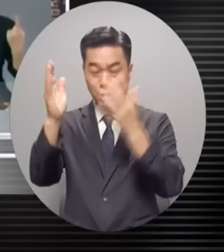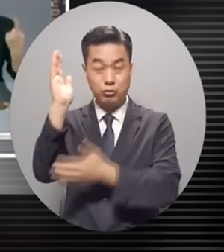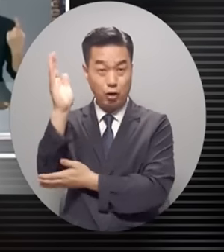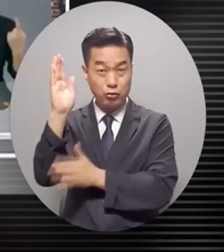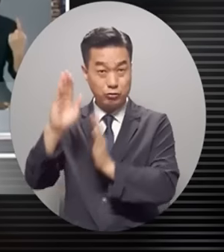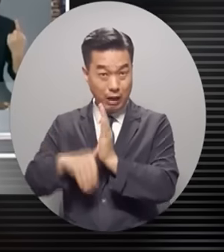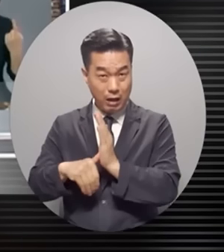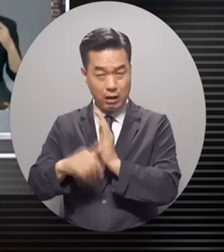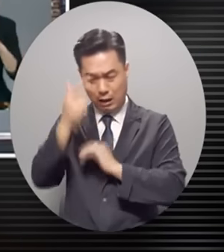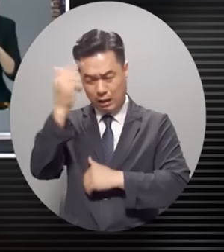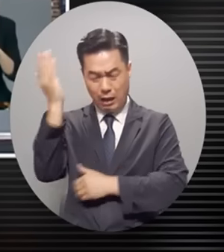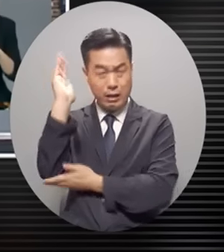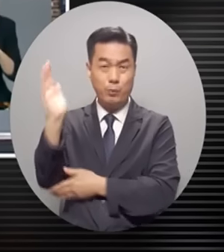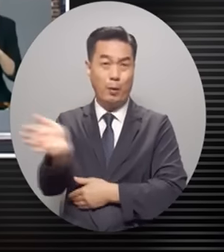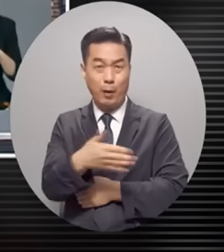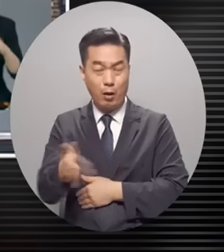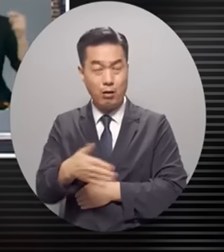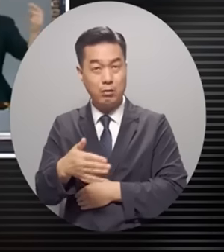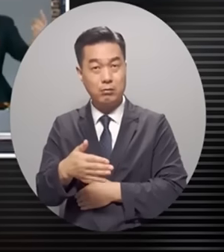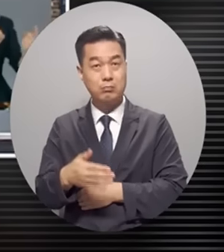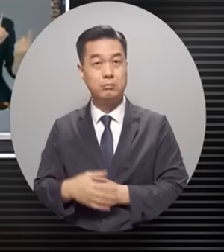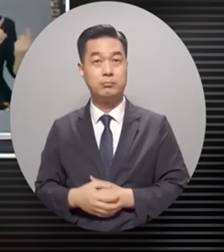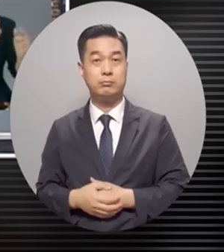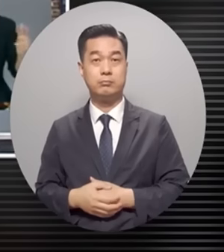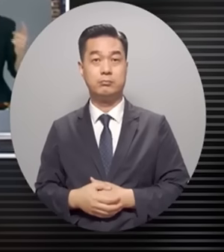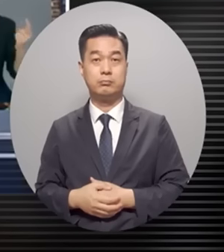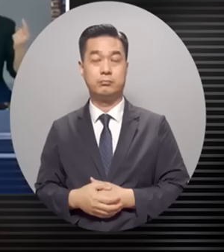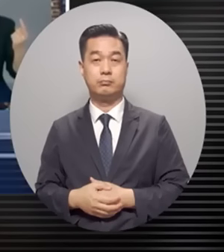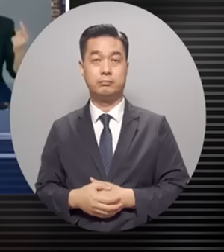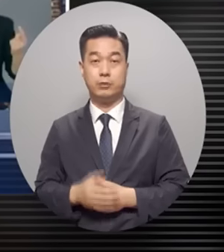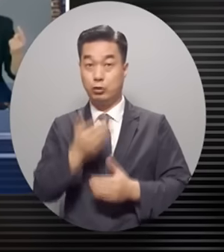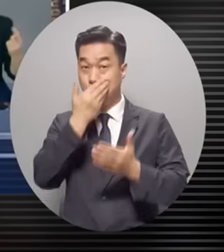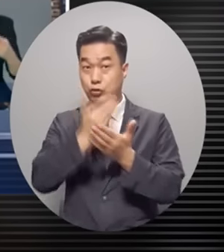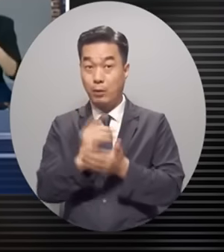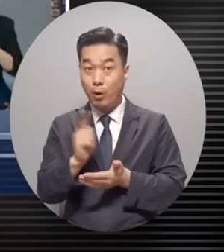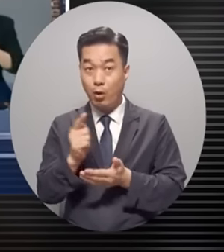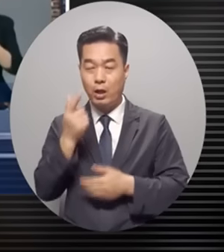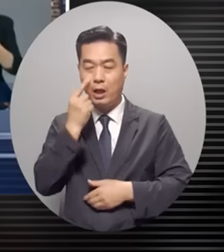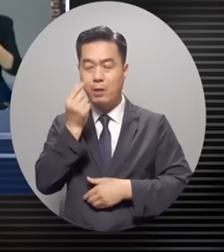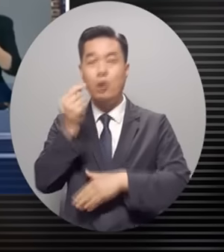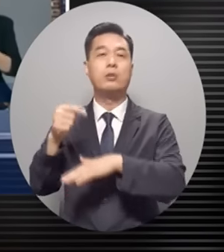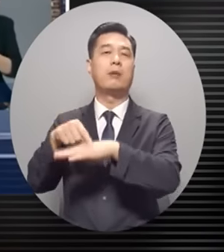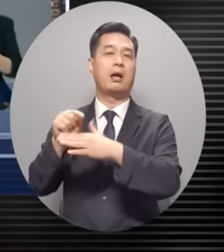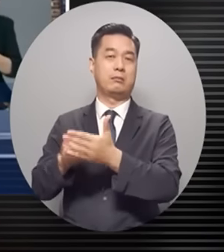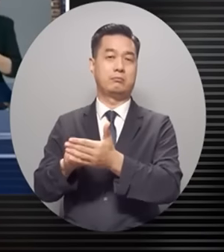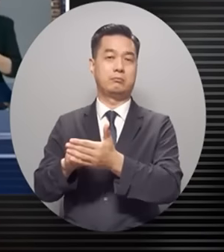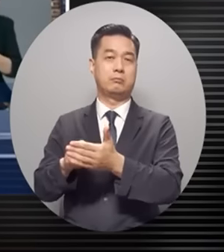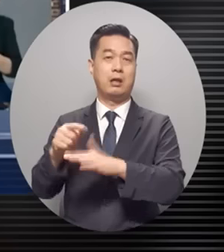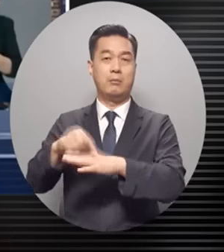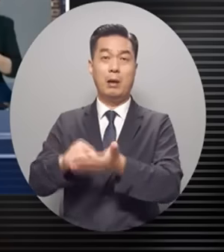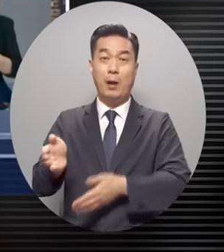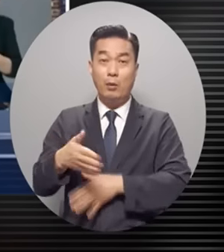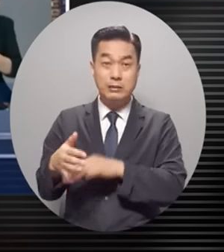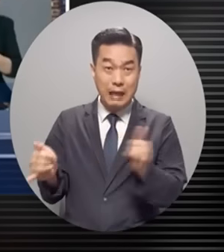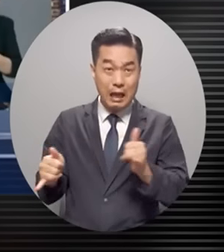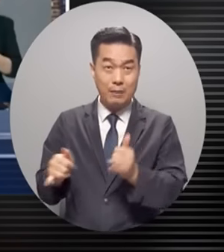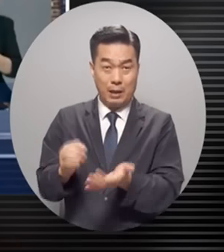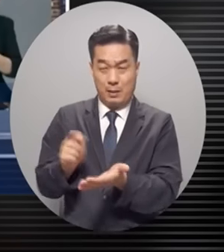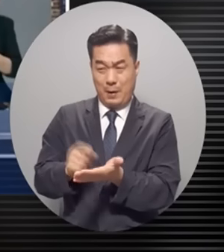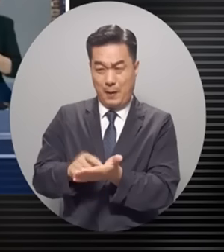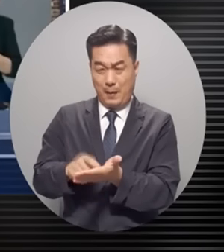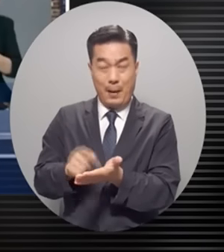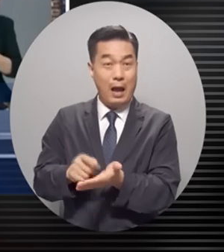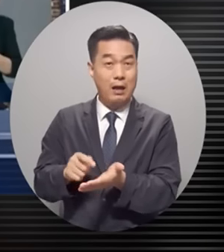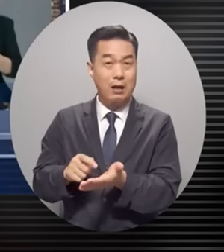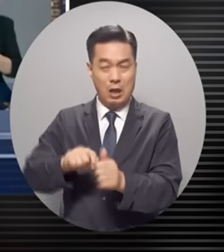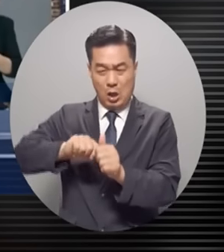안보실 1차장은 이렇게 말했습니다 중요한 건 일본의 마음이죠 마음이 없는 사람을 다그쳐서 억지로